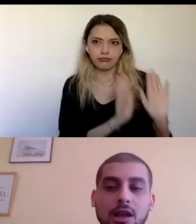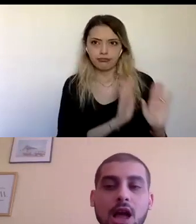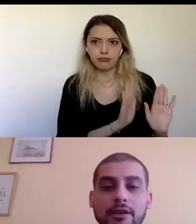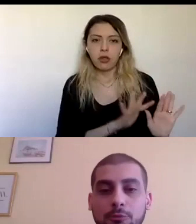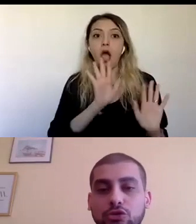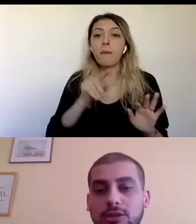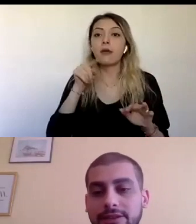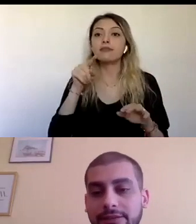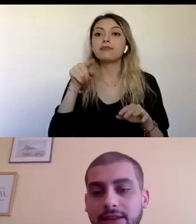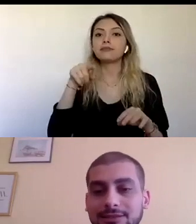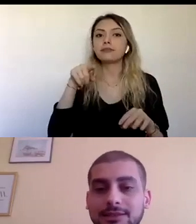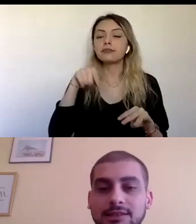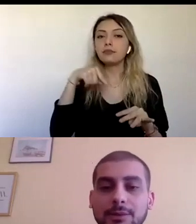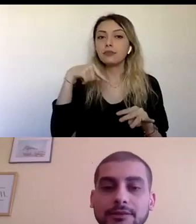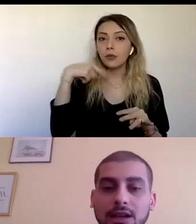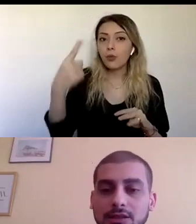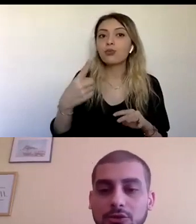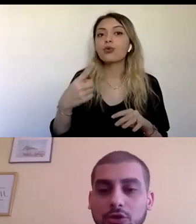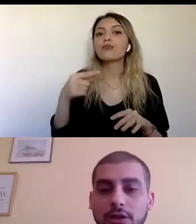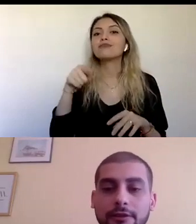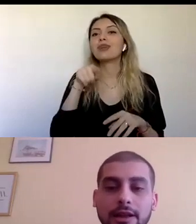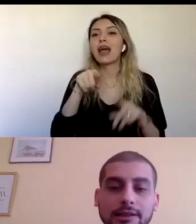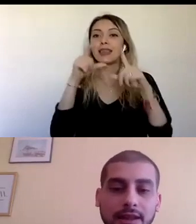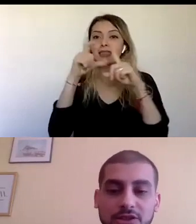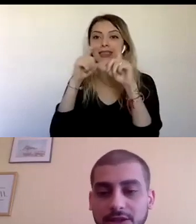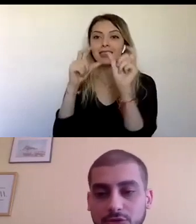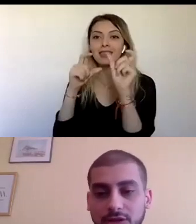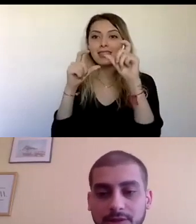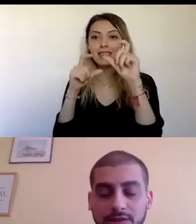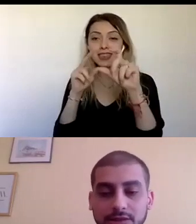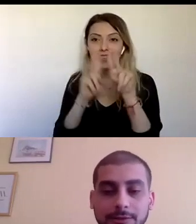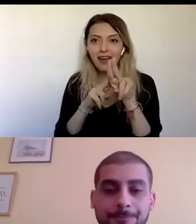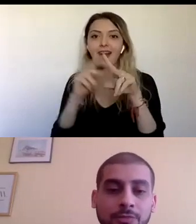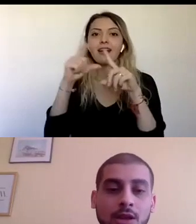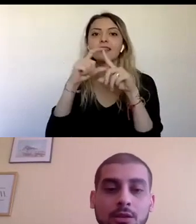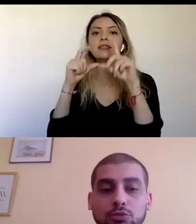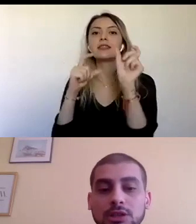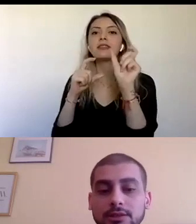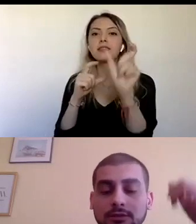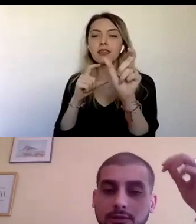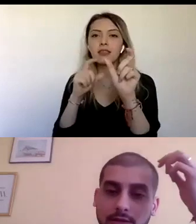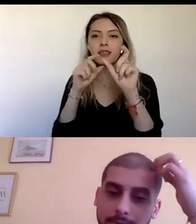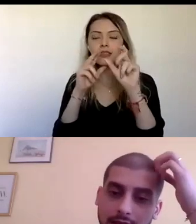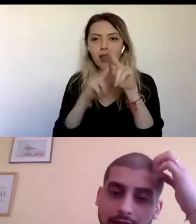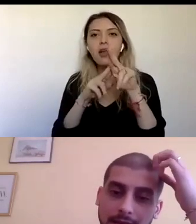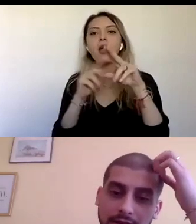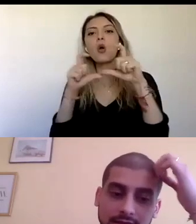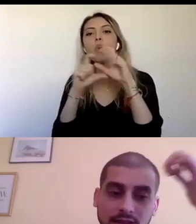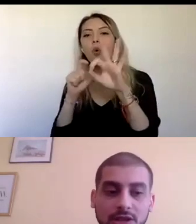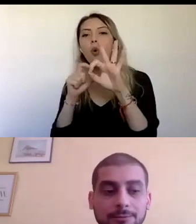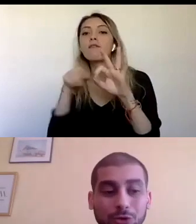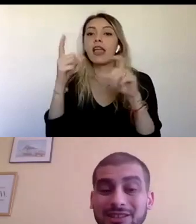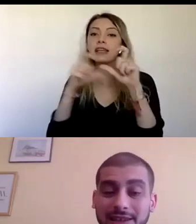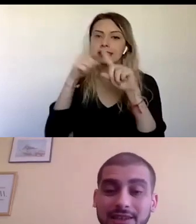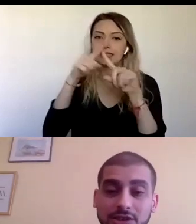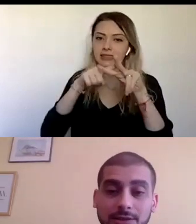gibi aran motorları yerine sizi izlemeyen DuckDuckGo veya Starchpage kullanabilirsiniz. Bunların bir avantajı